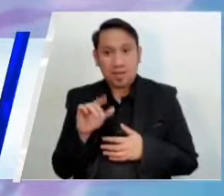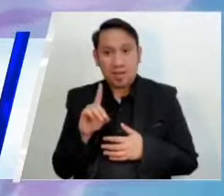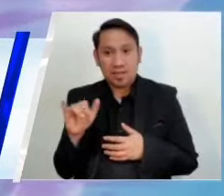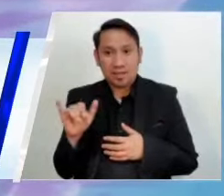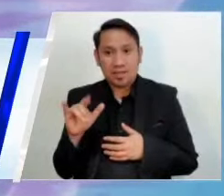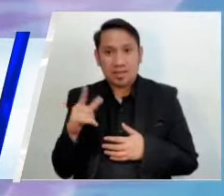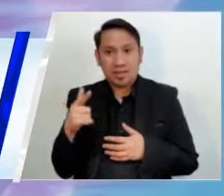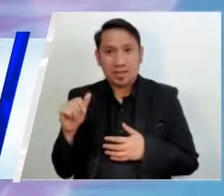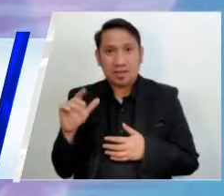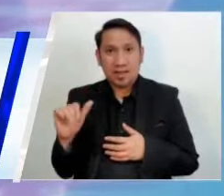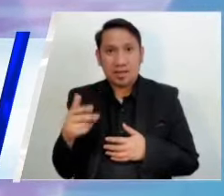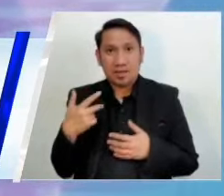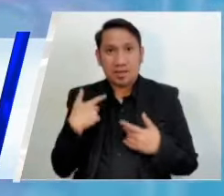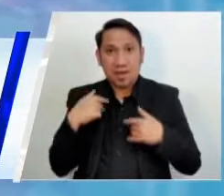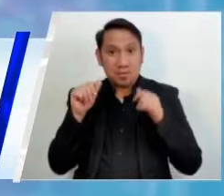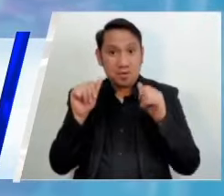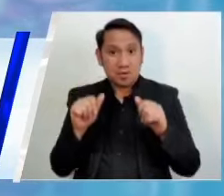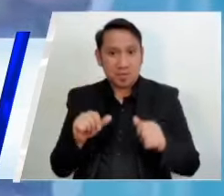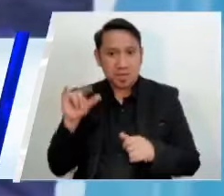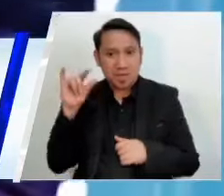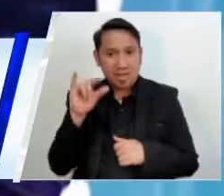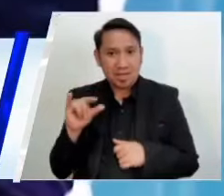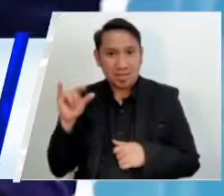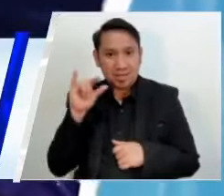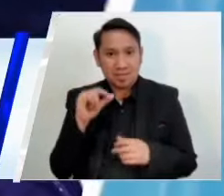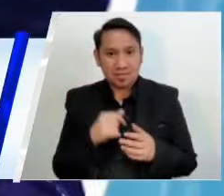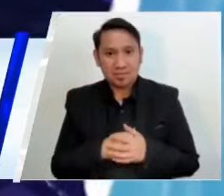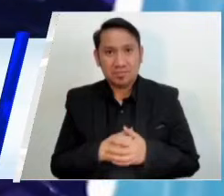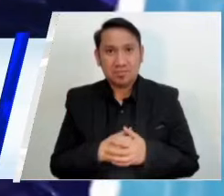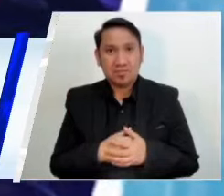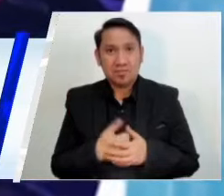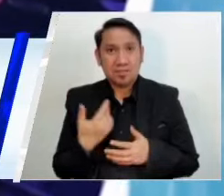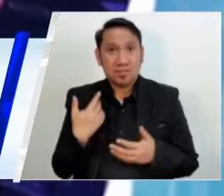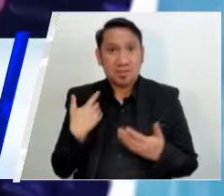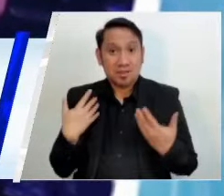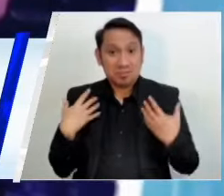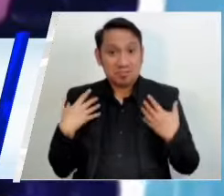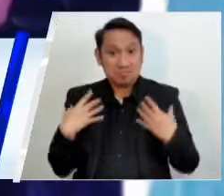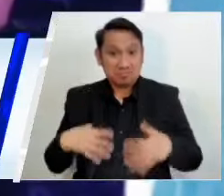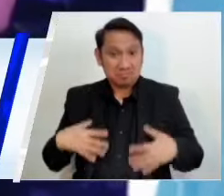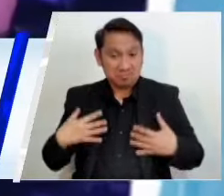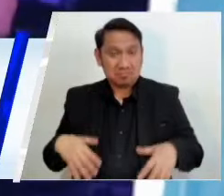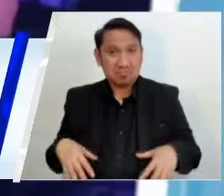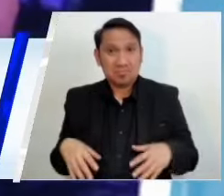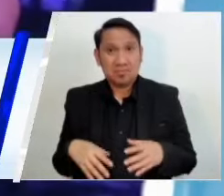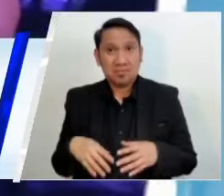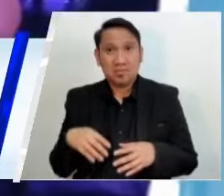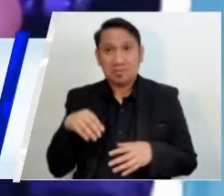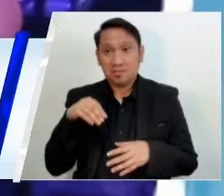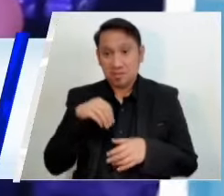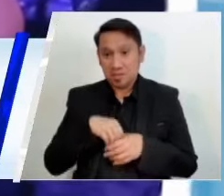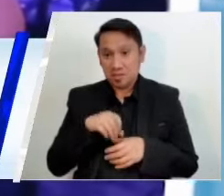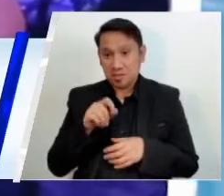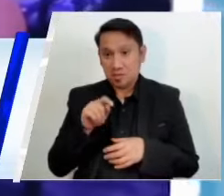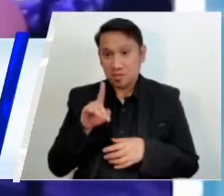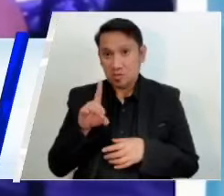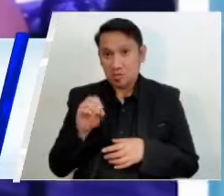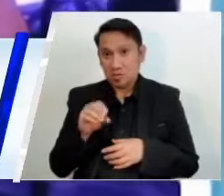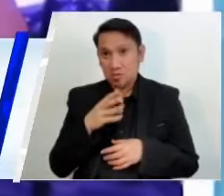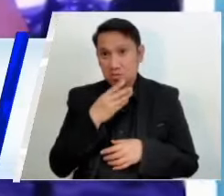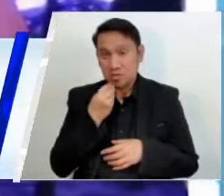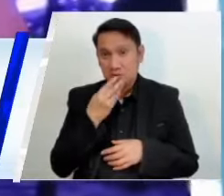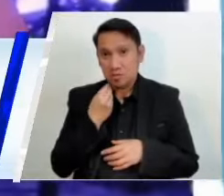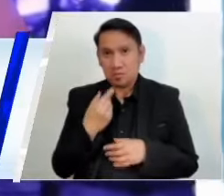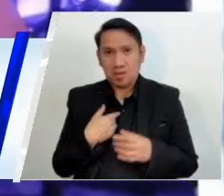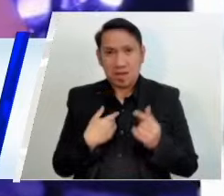post kasi siya sa kanyang IG in her oversized sweater habang nasa studio with a caption na heart and music note